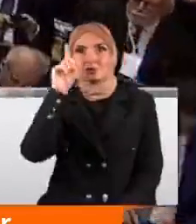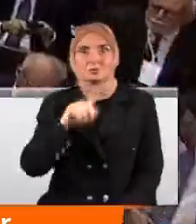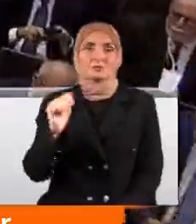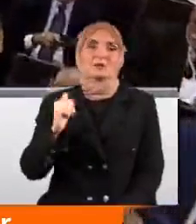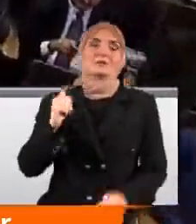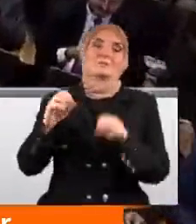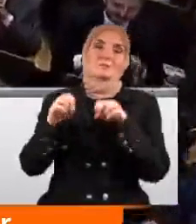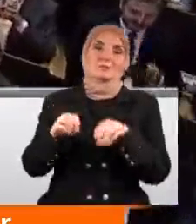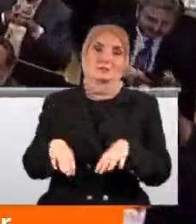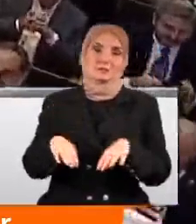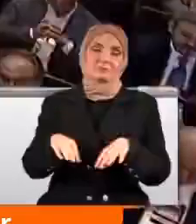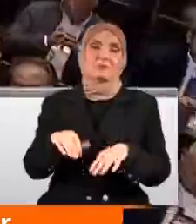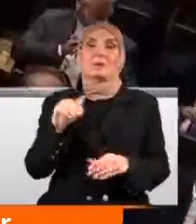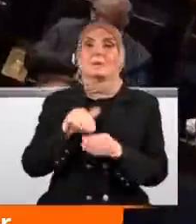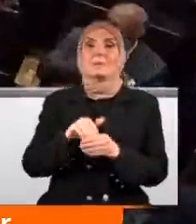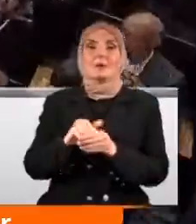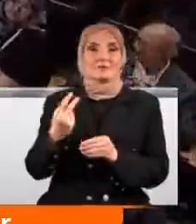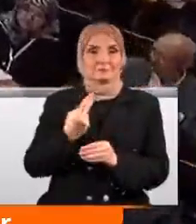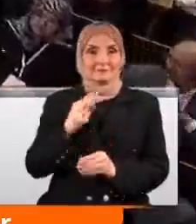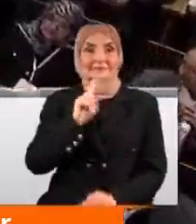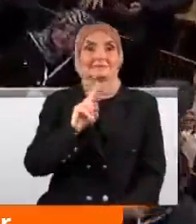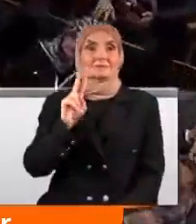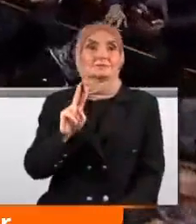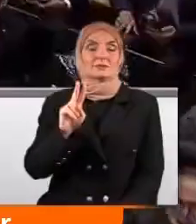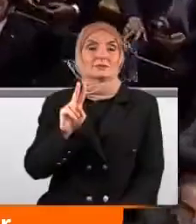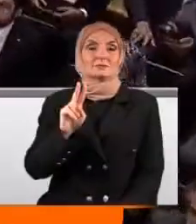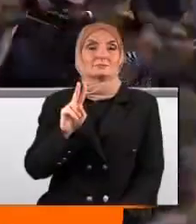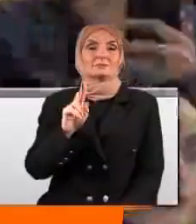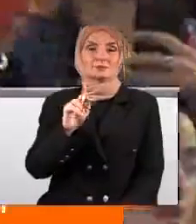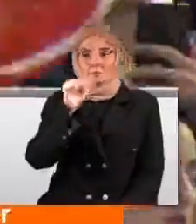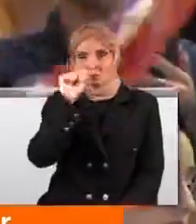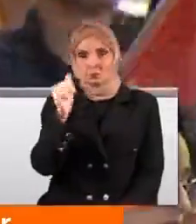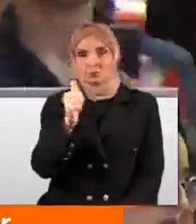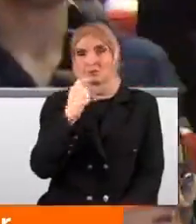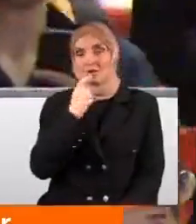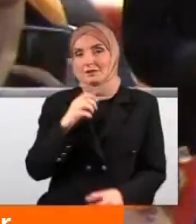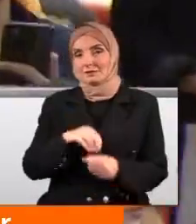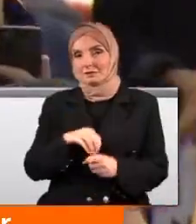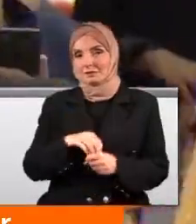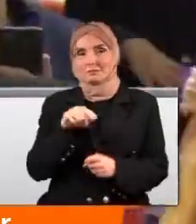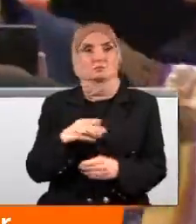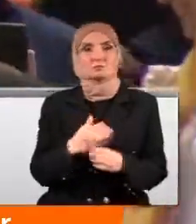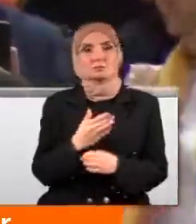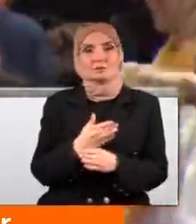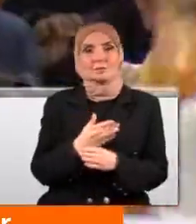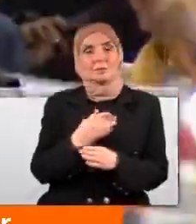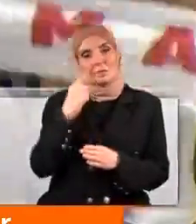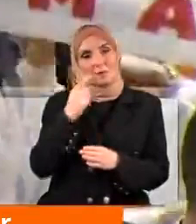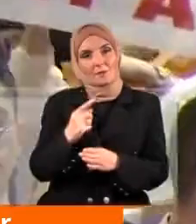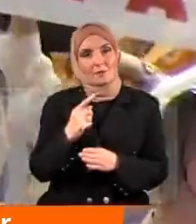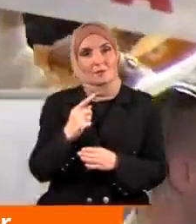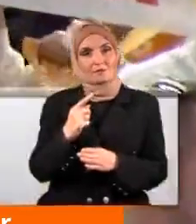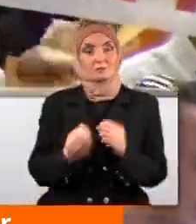Partimizin 22. gurur yılında bu vesileyle bir kez daha kuruluşundan